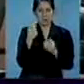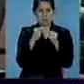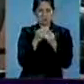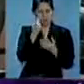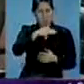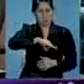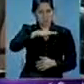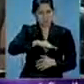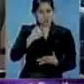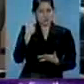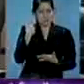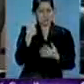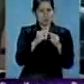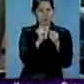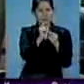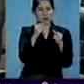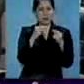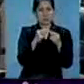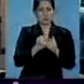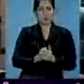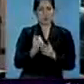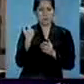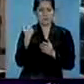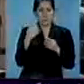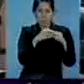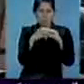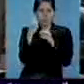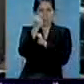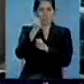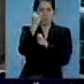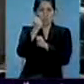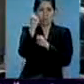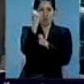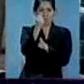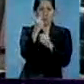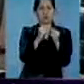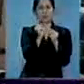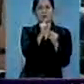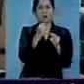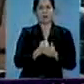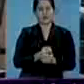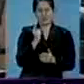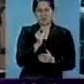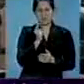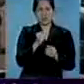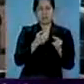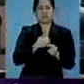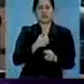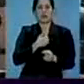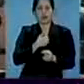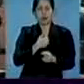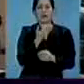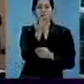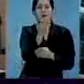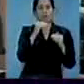ชุมนุมเรียกร้องให้รัฐบาลของนายอภิสิทธิ์เวชชาชีวะเขาเพียงแค่ทวงอำนาจอธิปไตยคือการ